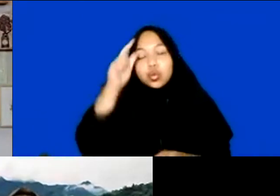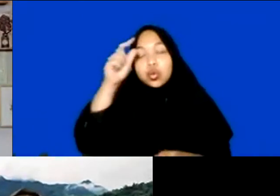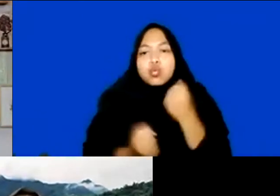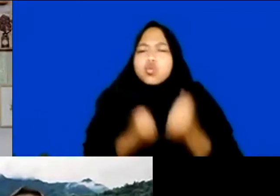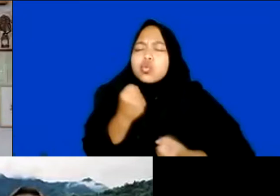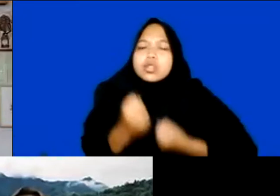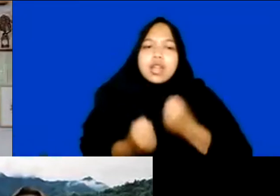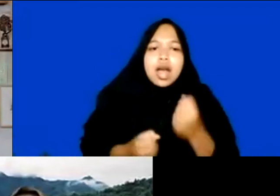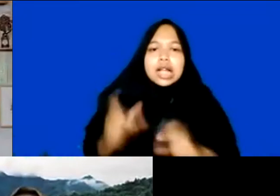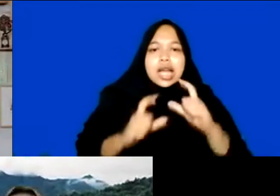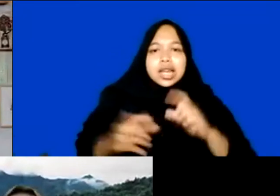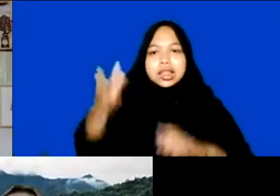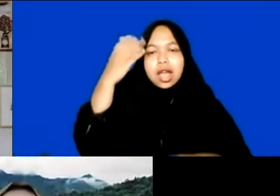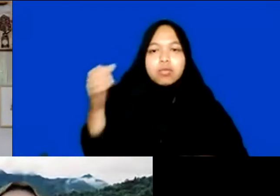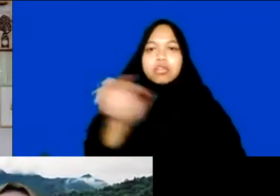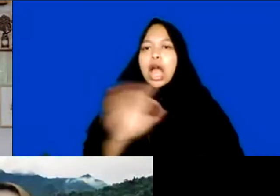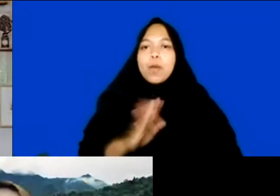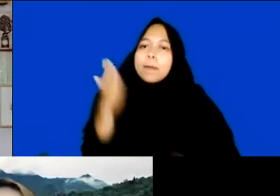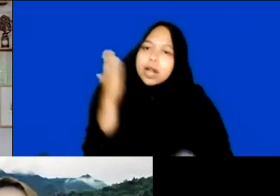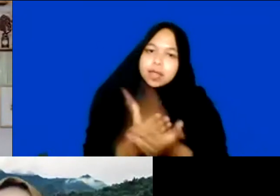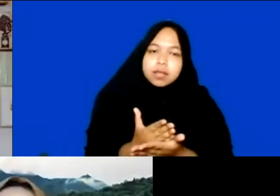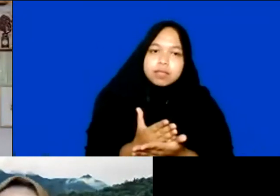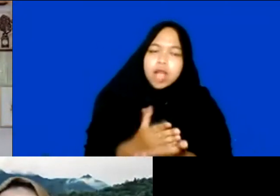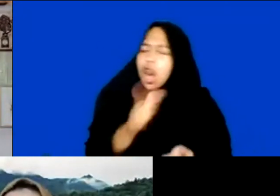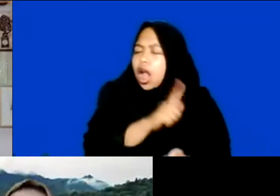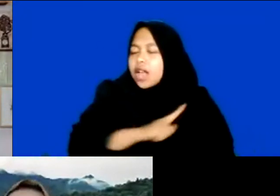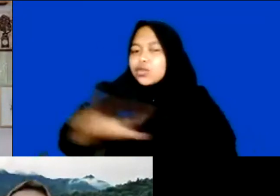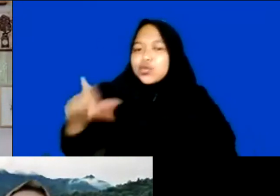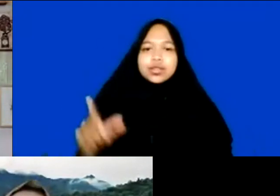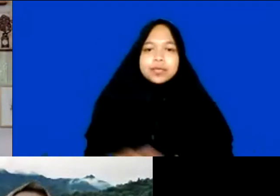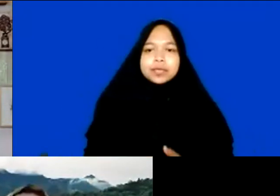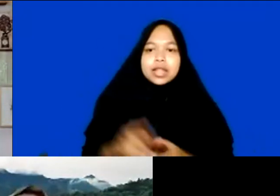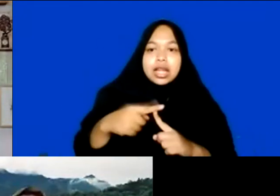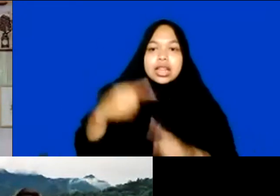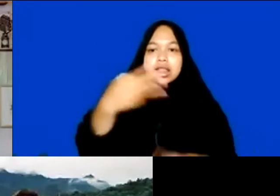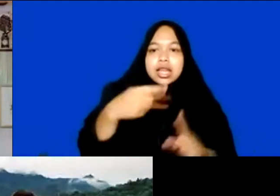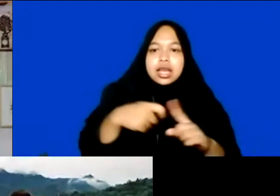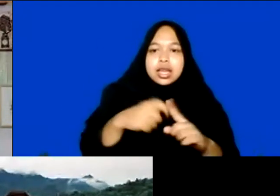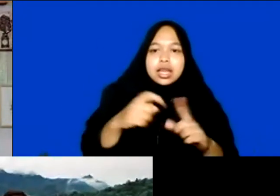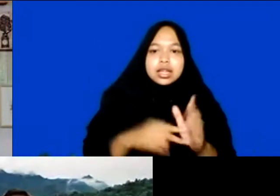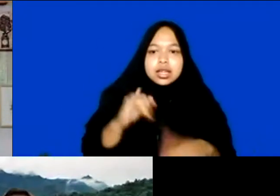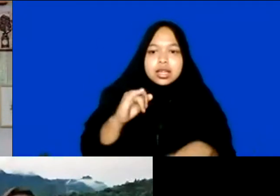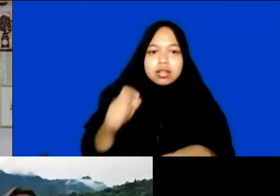mengeksplor. Jangan berhenti ketika gagal, jangan berhenti, lanjut terus. Dan teknik-teknik